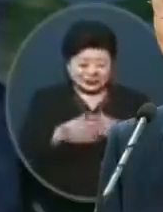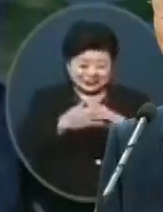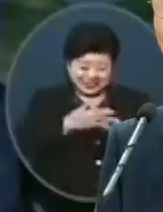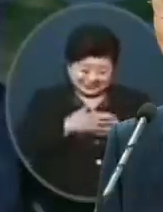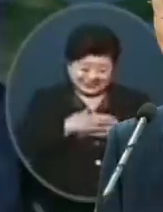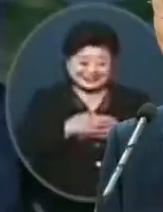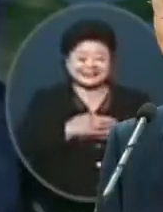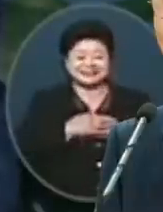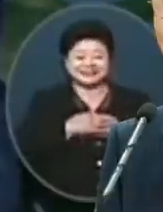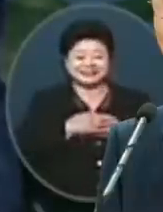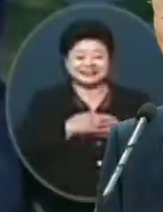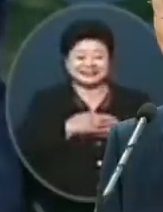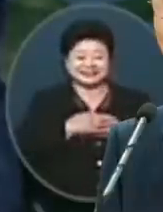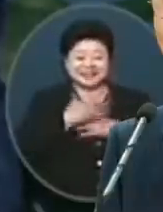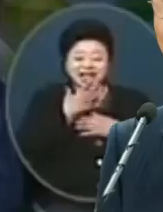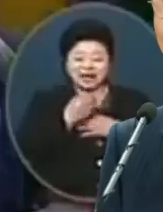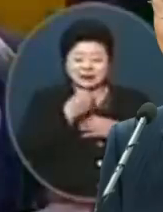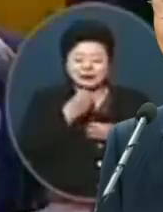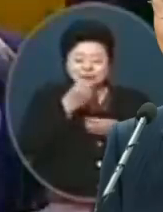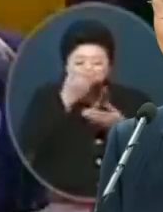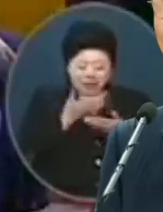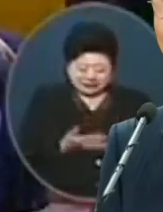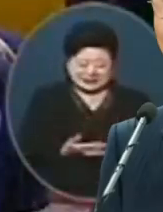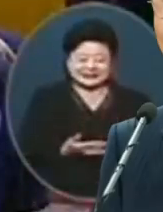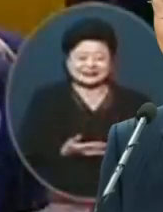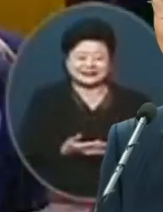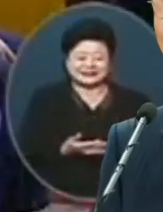나는 아브라함의 복을 받은